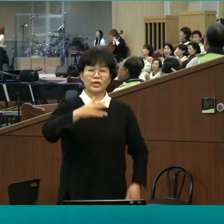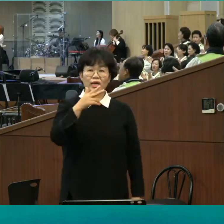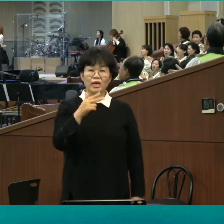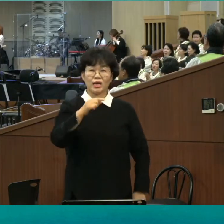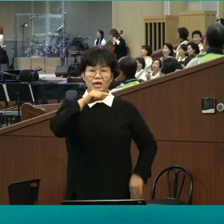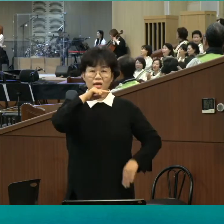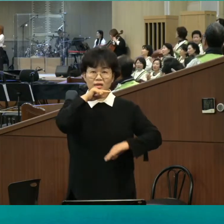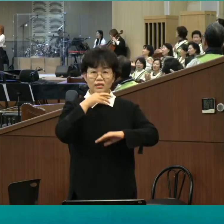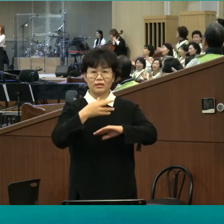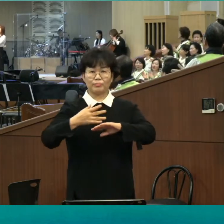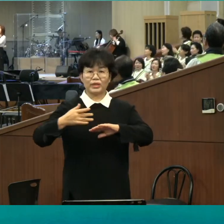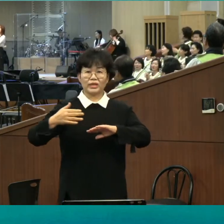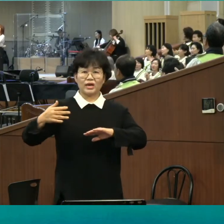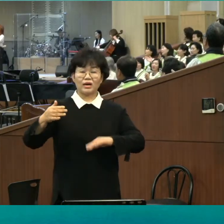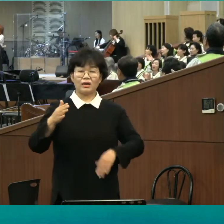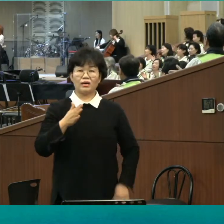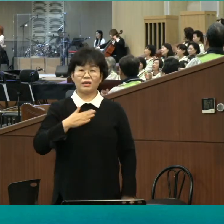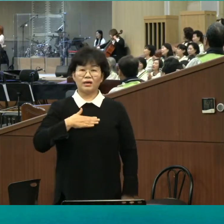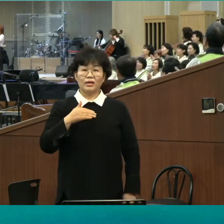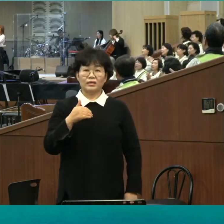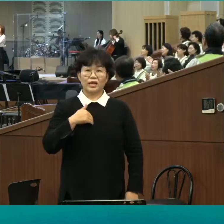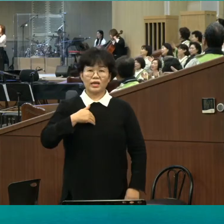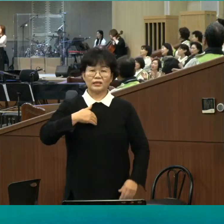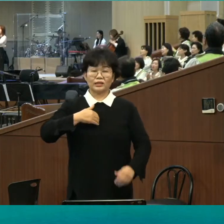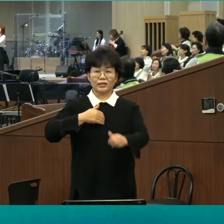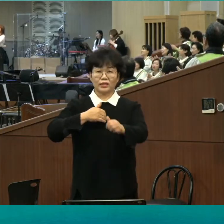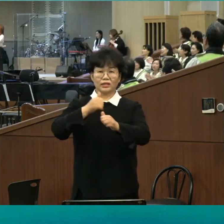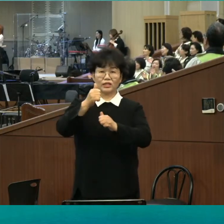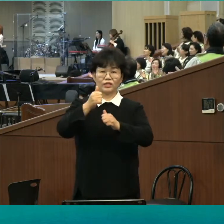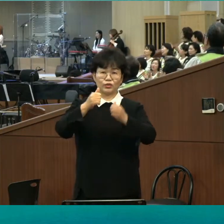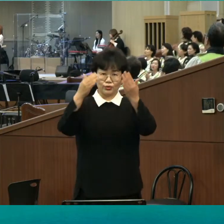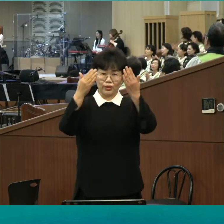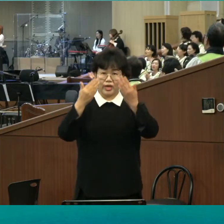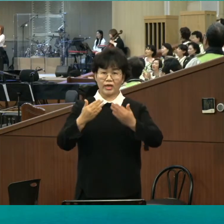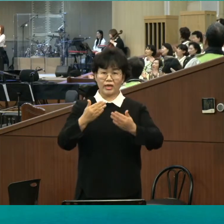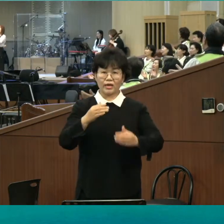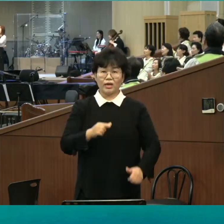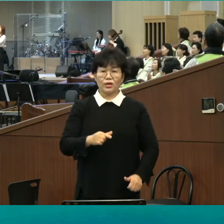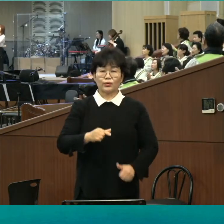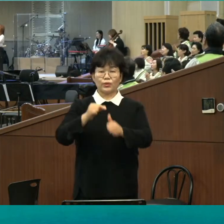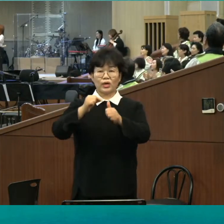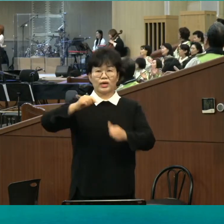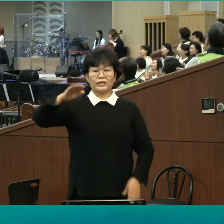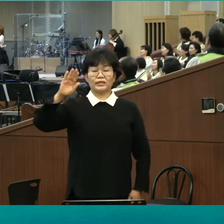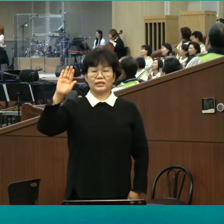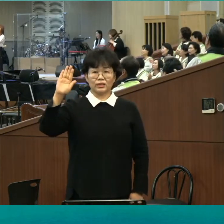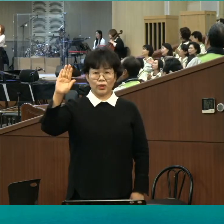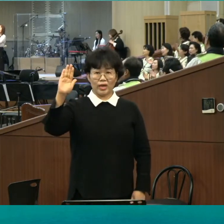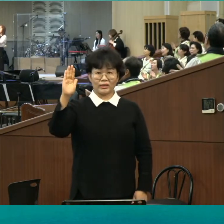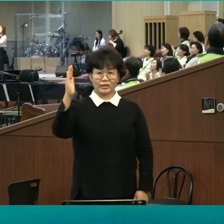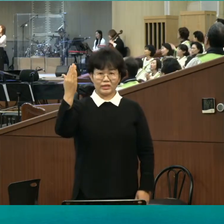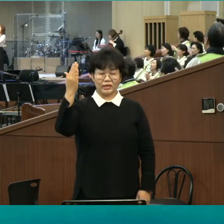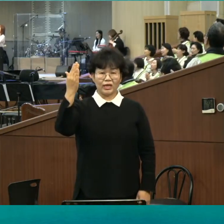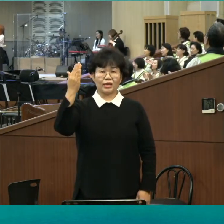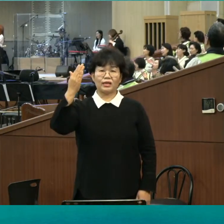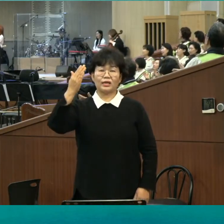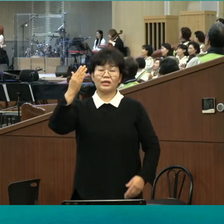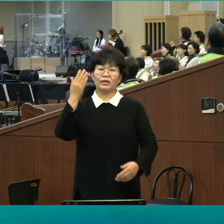예수의 그 피가 내게 승리 주네 구원이